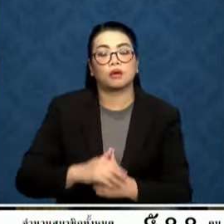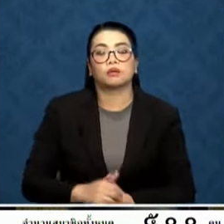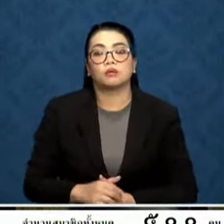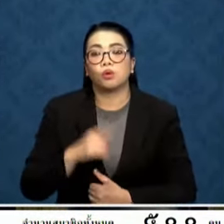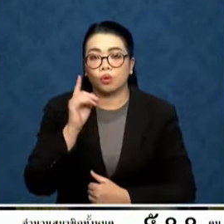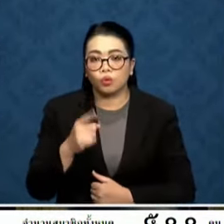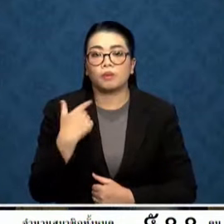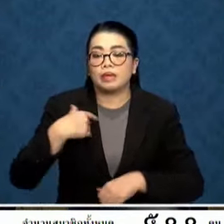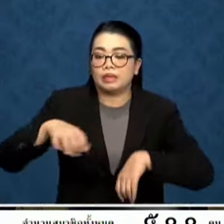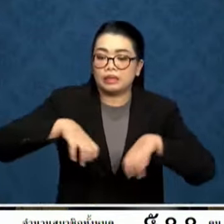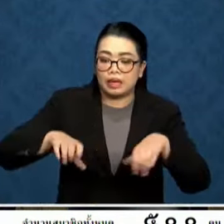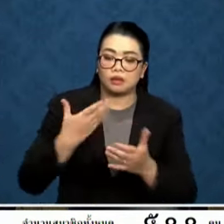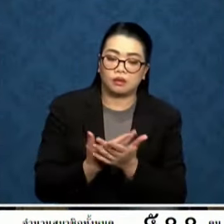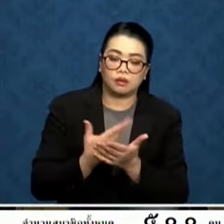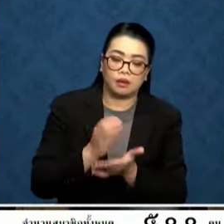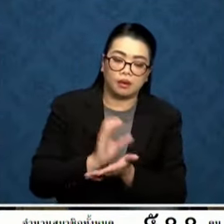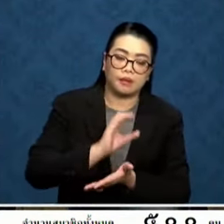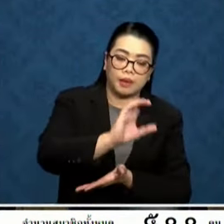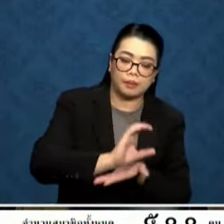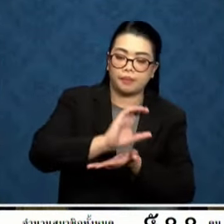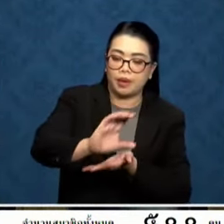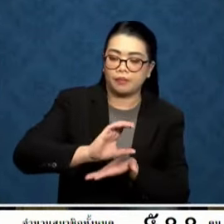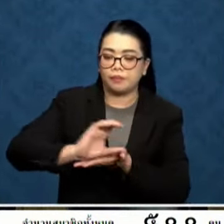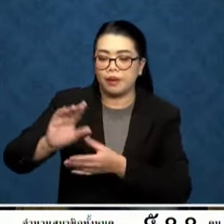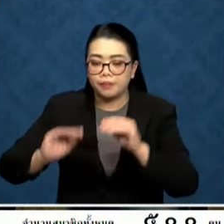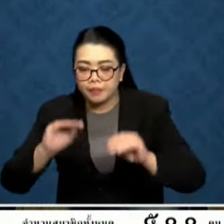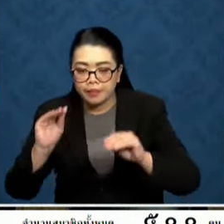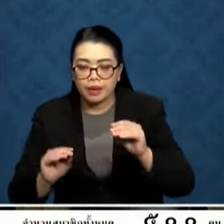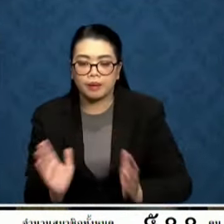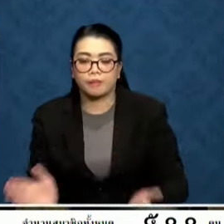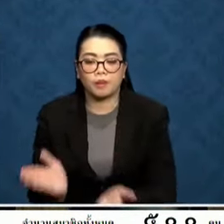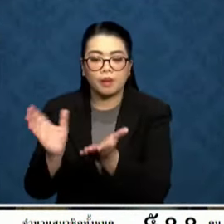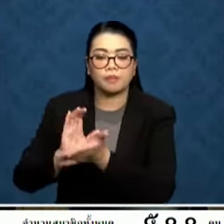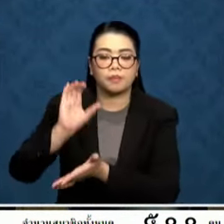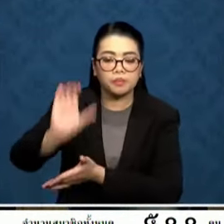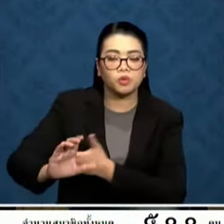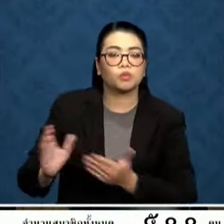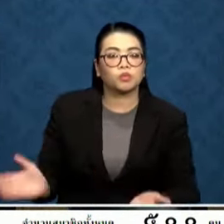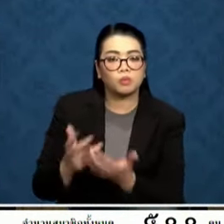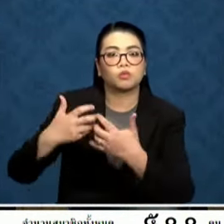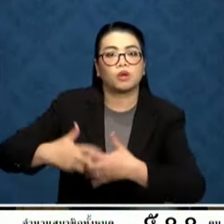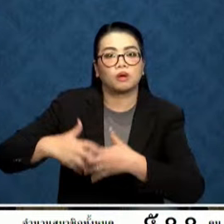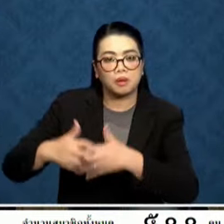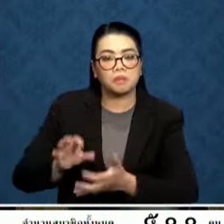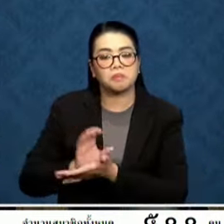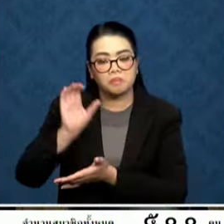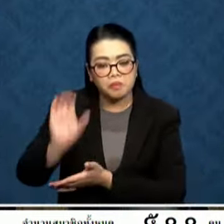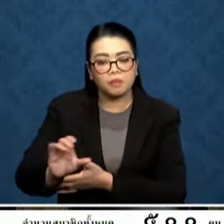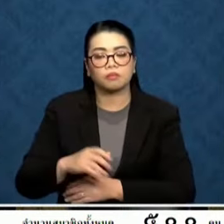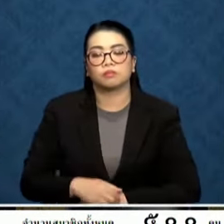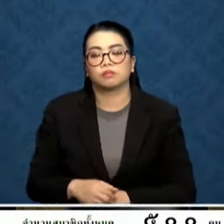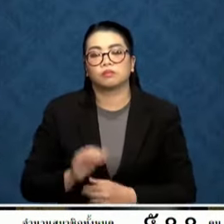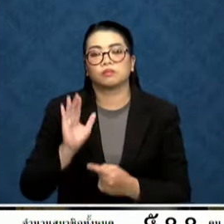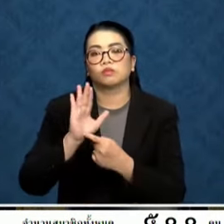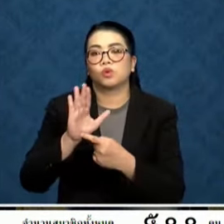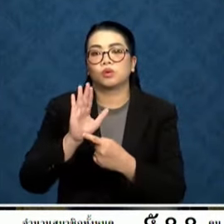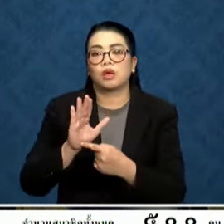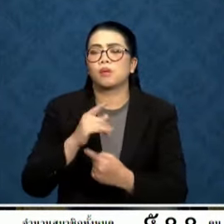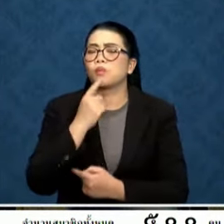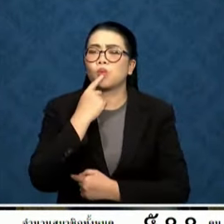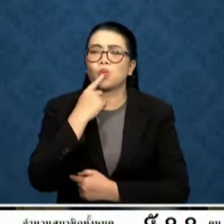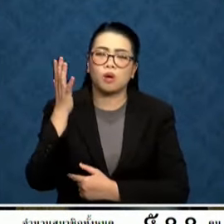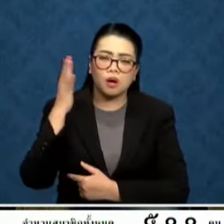จะต้องมีการจัดสรรงบประมาณเพื่อเปลี่ยนผ่านอุตสาหกรรมอย่างจริงจังครับยกตัวอย่างเราพูดกัน